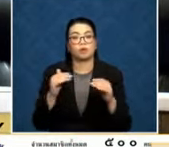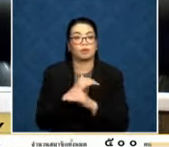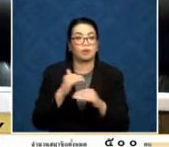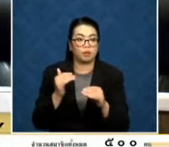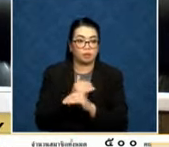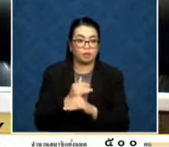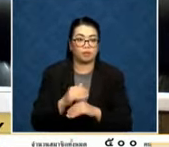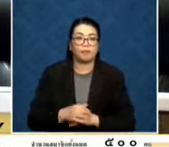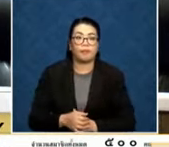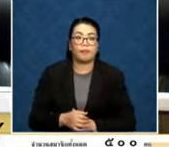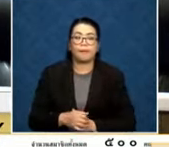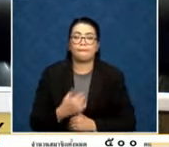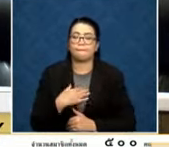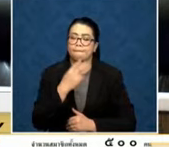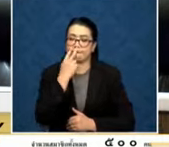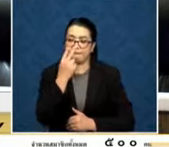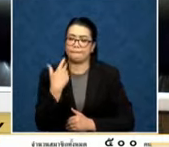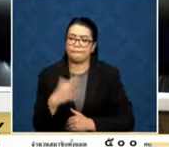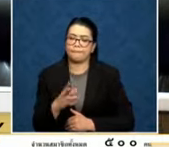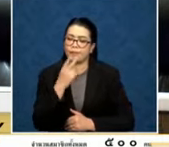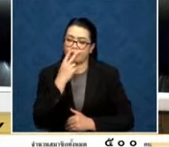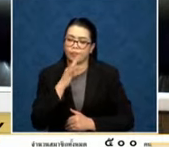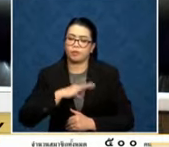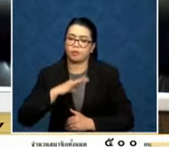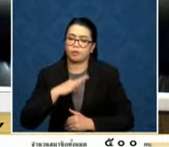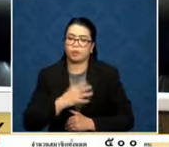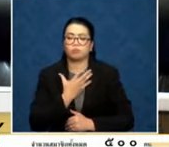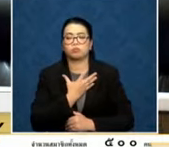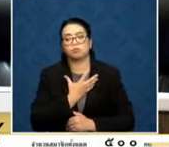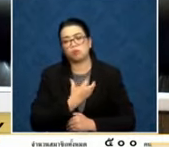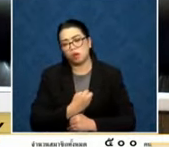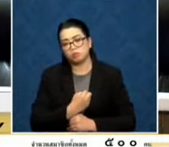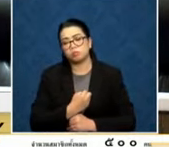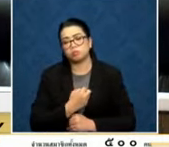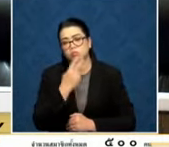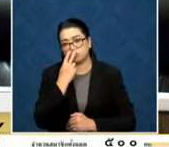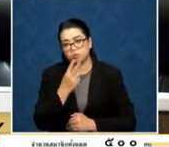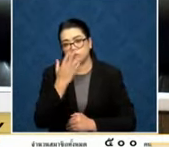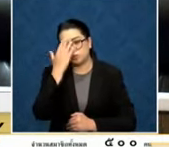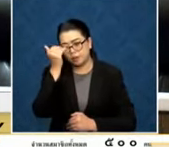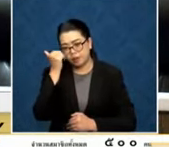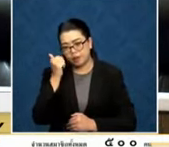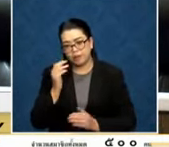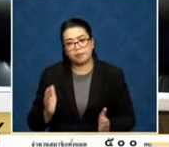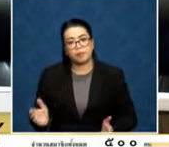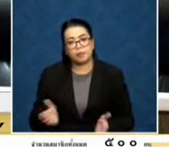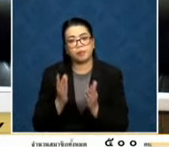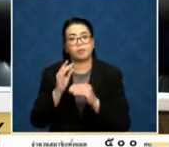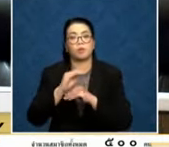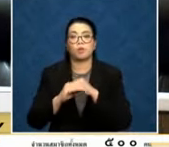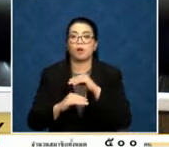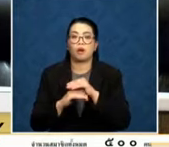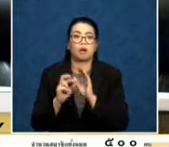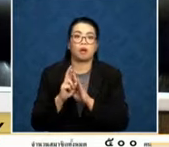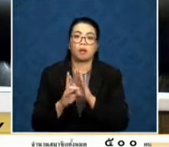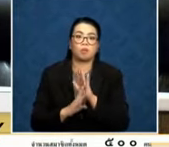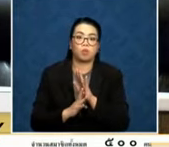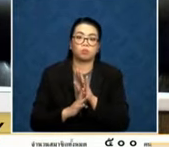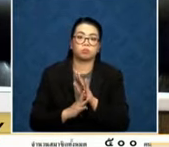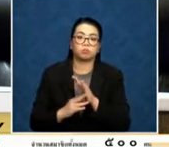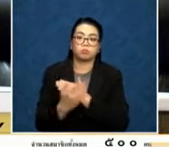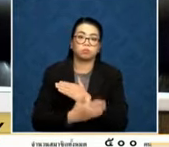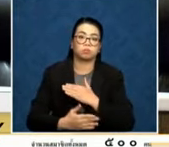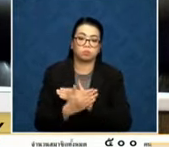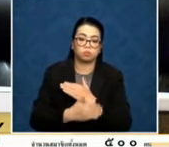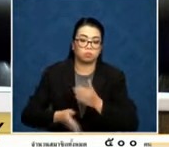นะครับผมเห็นแล้วเนี่ยผมรู้สึกเศร้าใจครับผมไม่ทราบว่าทำไมไม่มีการผลักดันโครงการระบบราง